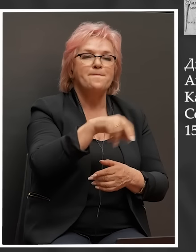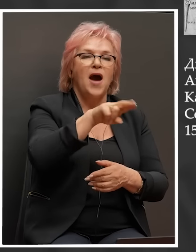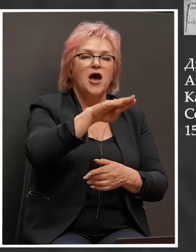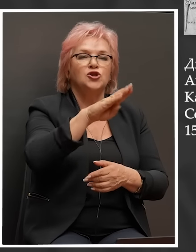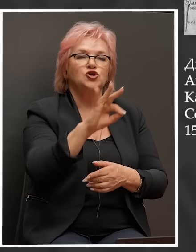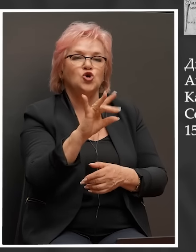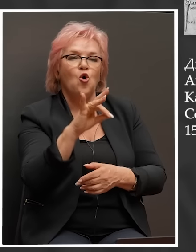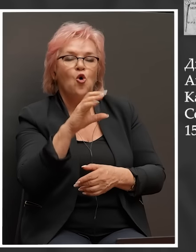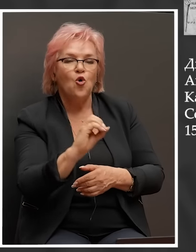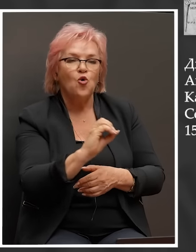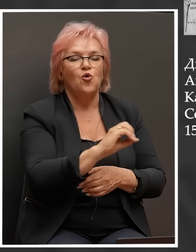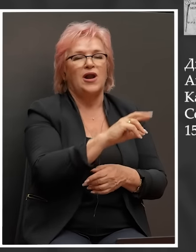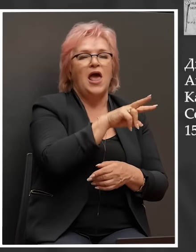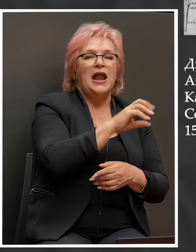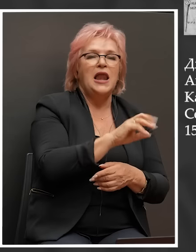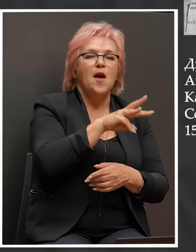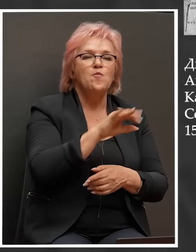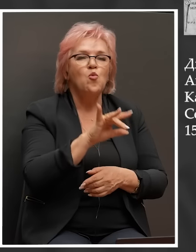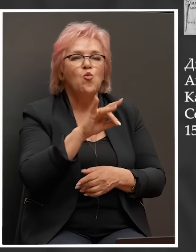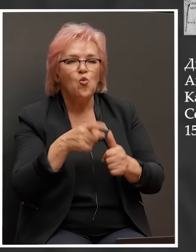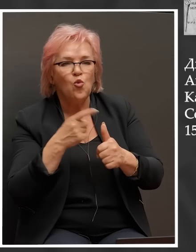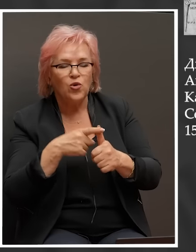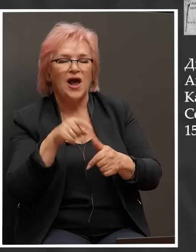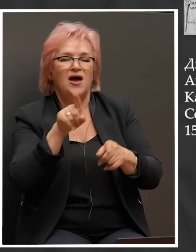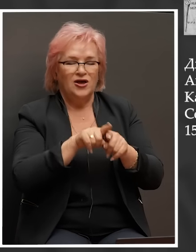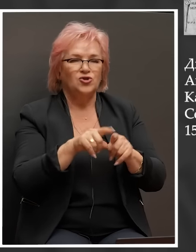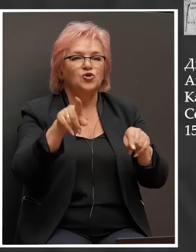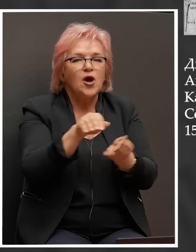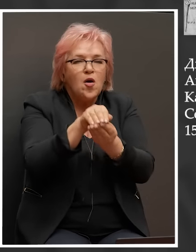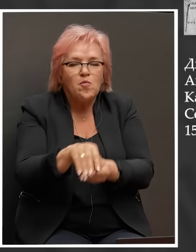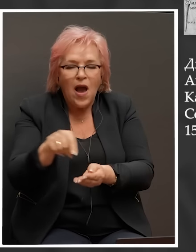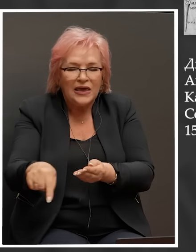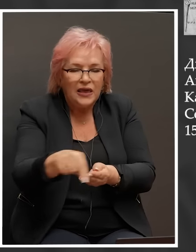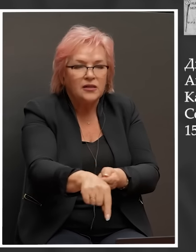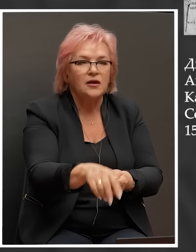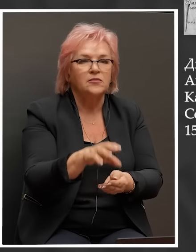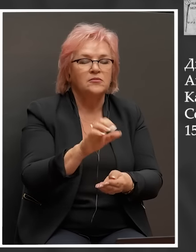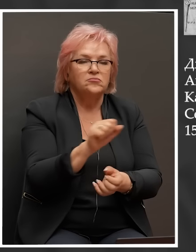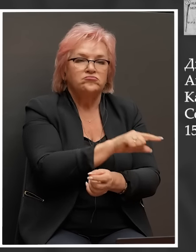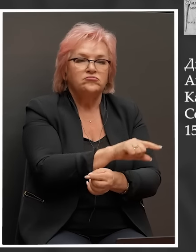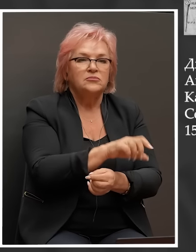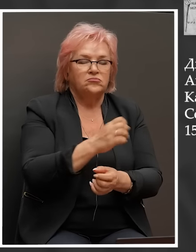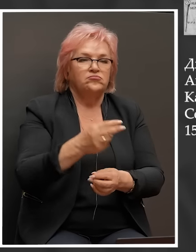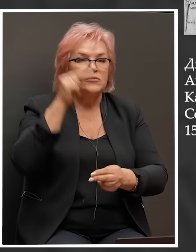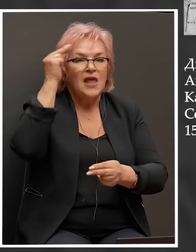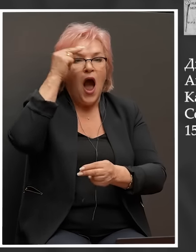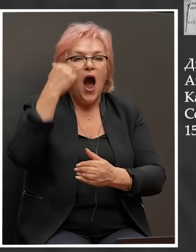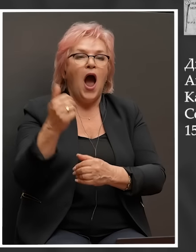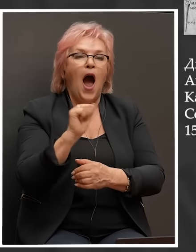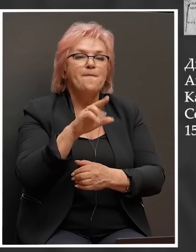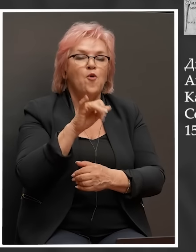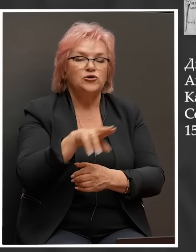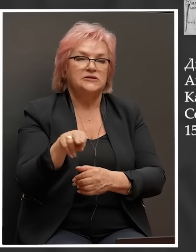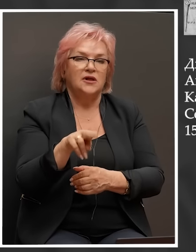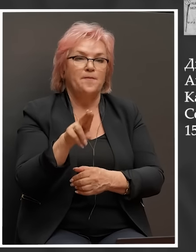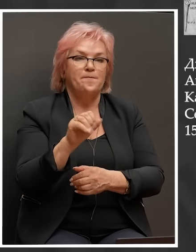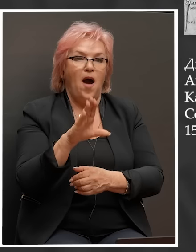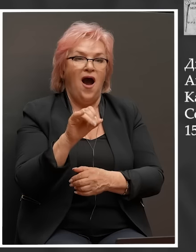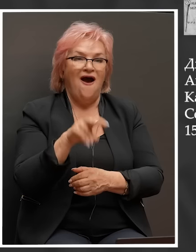базилики Сан-Паулу-Фоли-Лемура, который стоит над могилой апостола Павла, человека, который сформулировал основные догматы